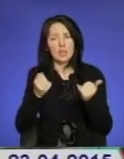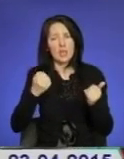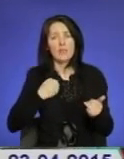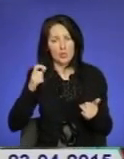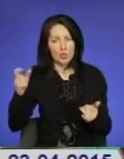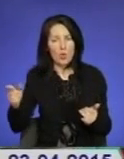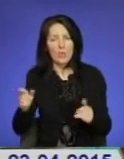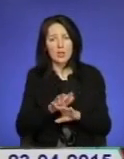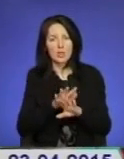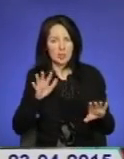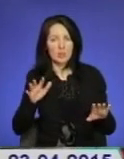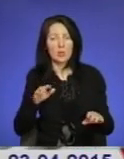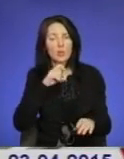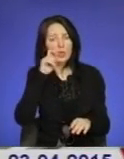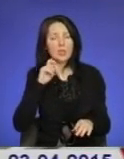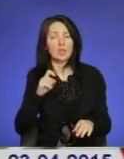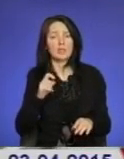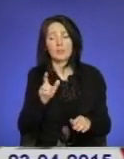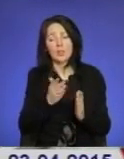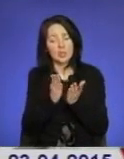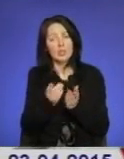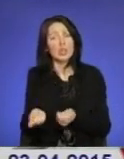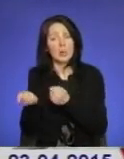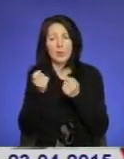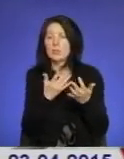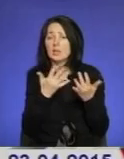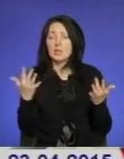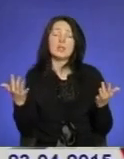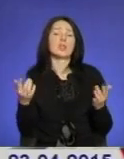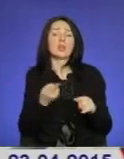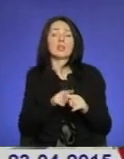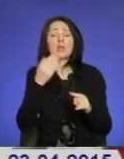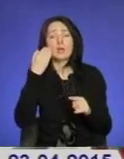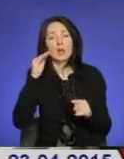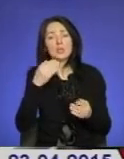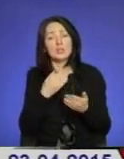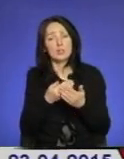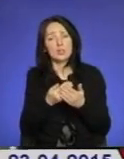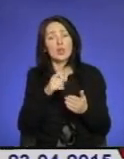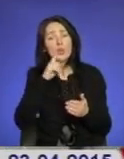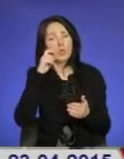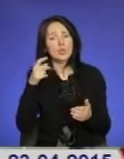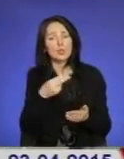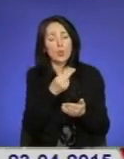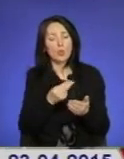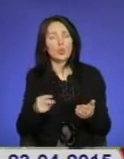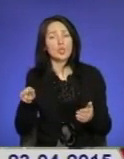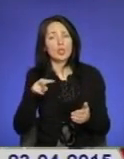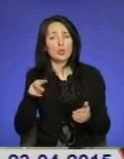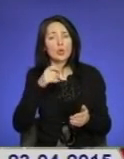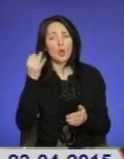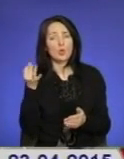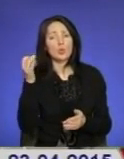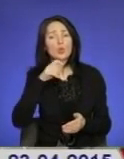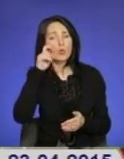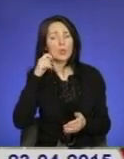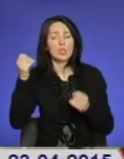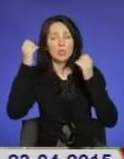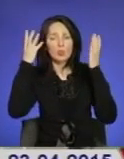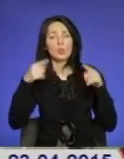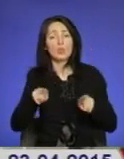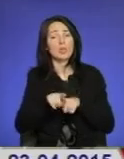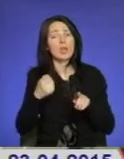видань, які принесли тернополяни лібійців, різноманітна. Це кращі зразки української художньої літератури, історії України, культури та війська.